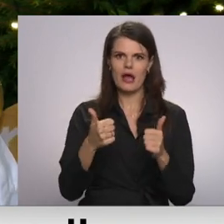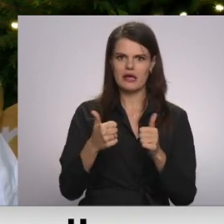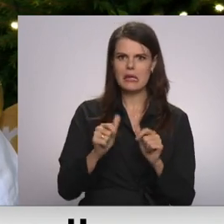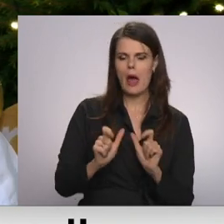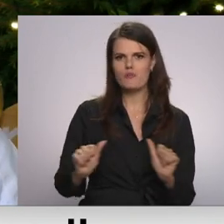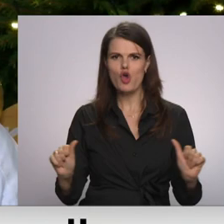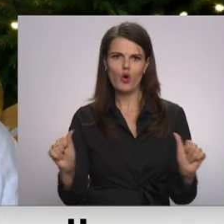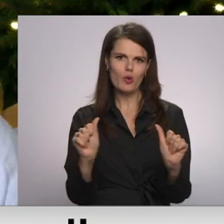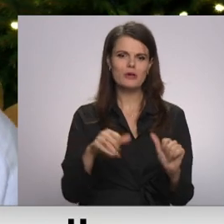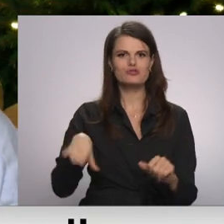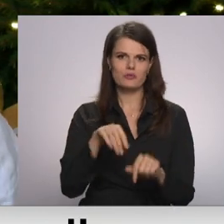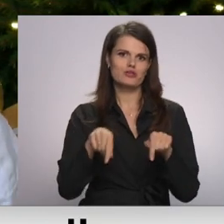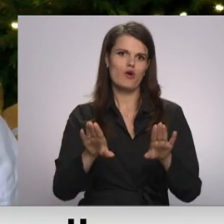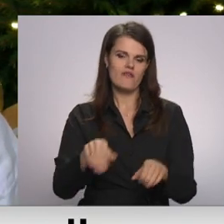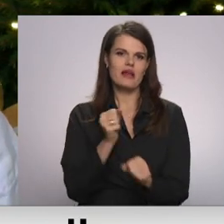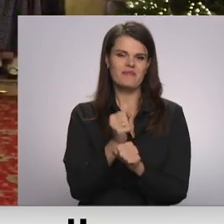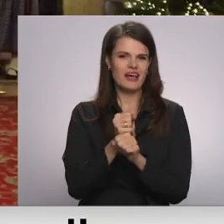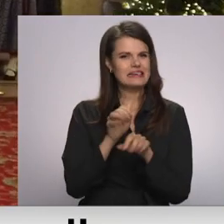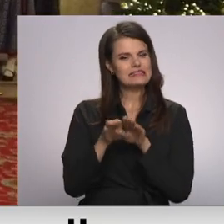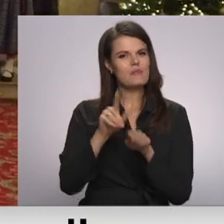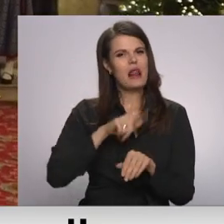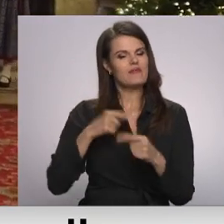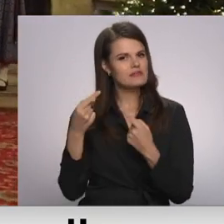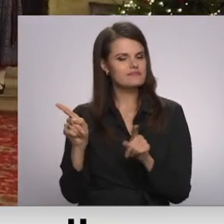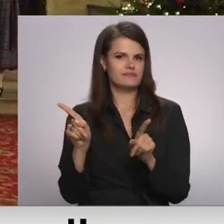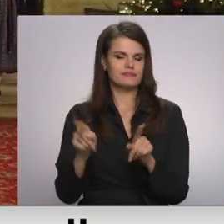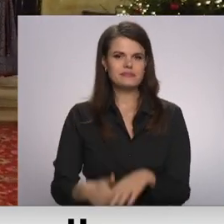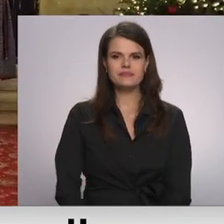esam labā vietā, ka mēs to varam darīt, salīdzinot ar Latviju.